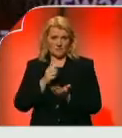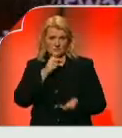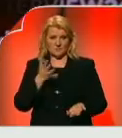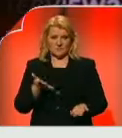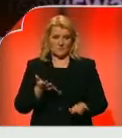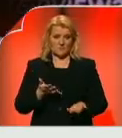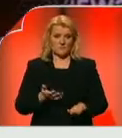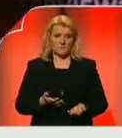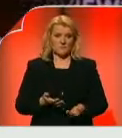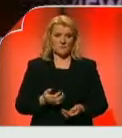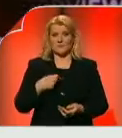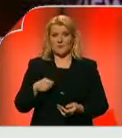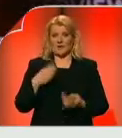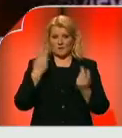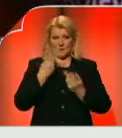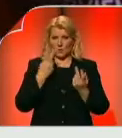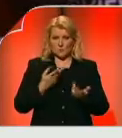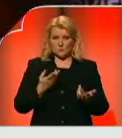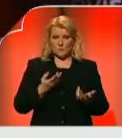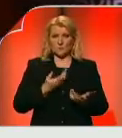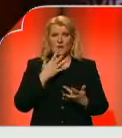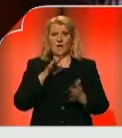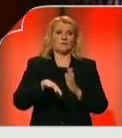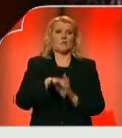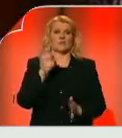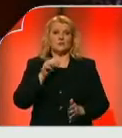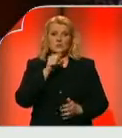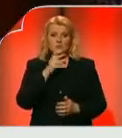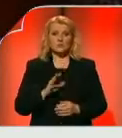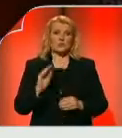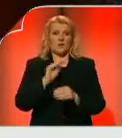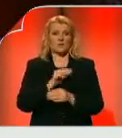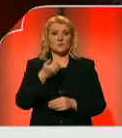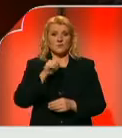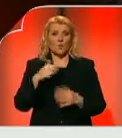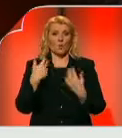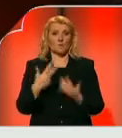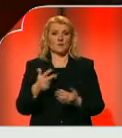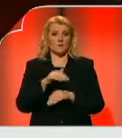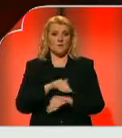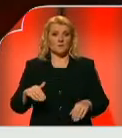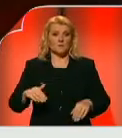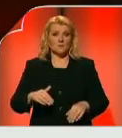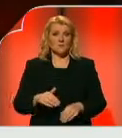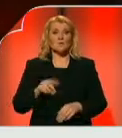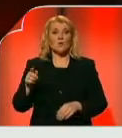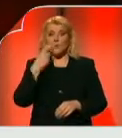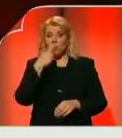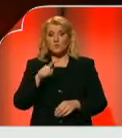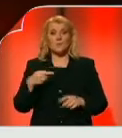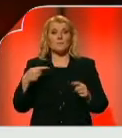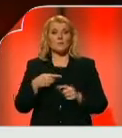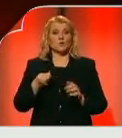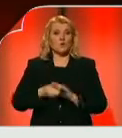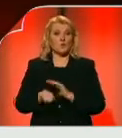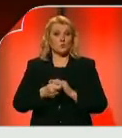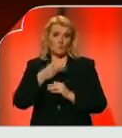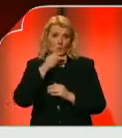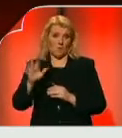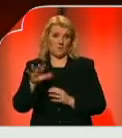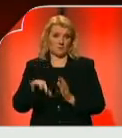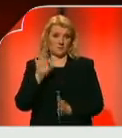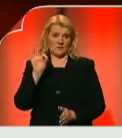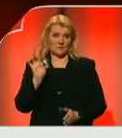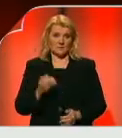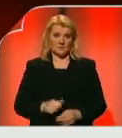Nerozumím tomu, jakým způsobem kdo došel k částce o 180 milionů korun víc. Je to posudek protikorupční policie. Je potřeba